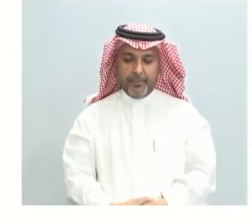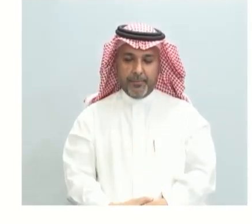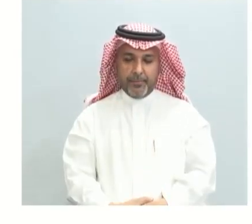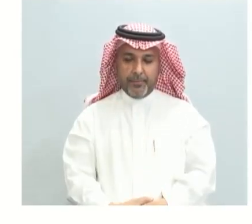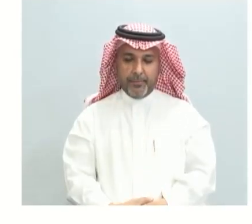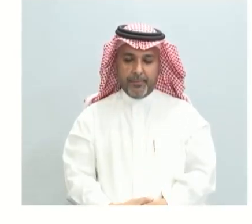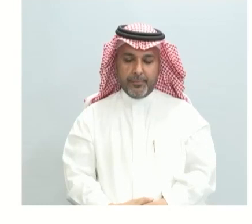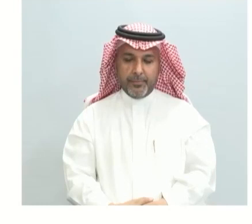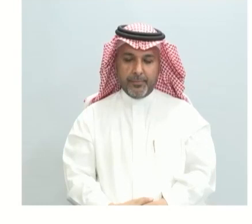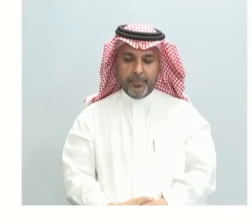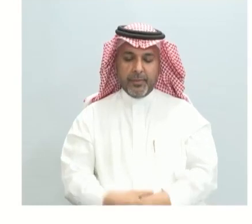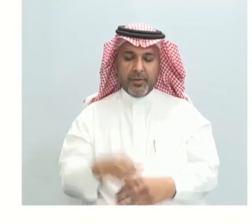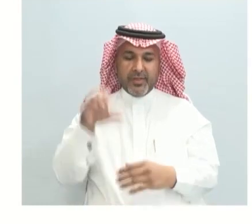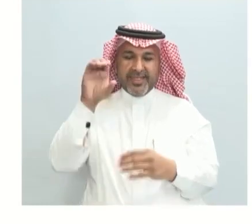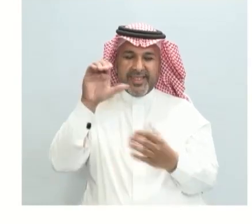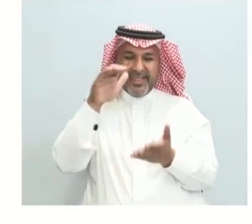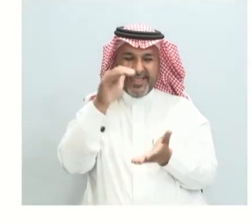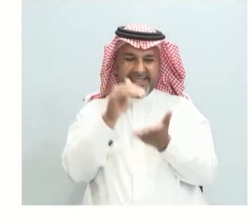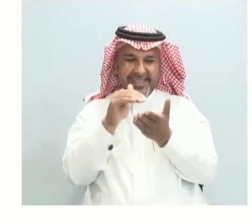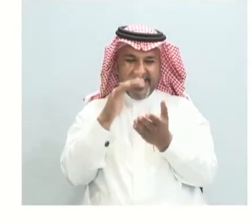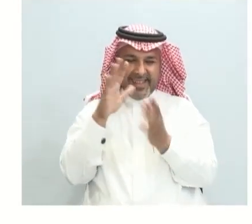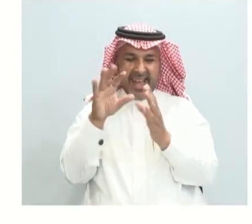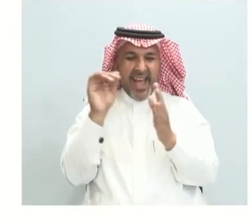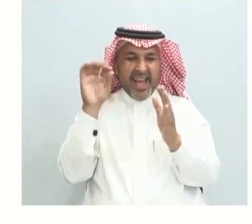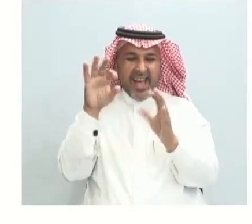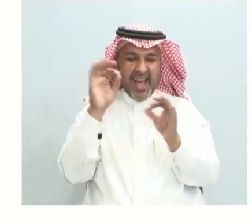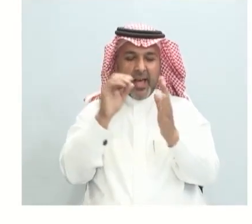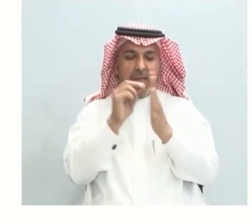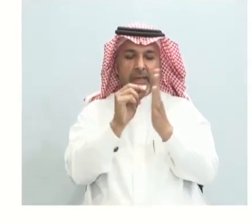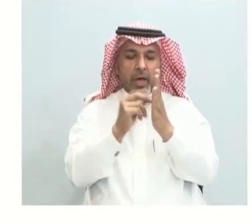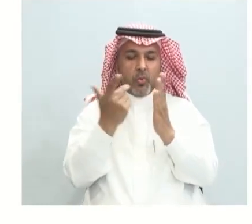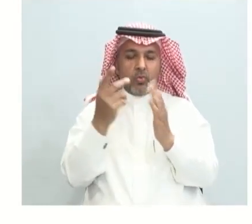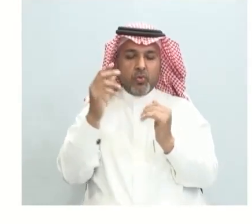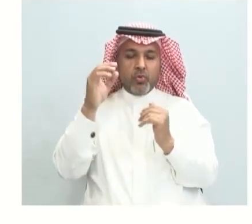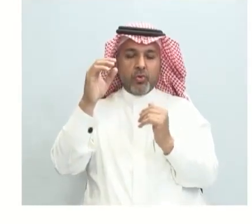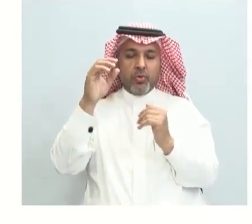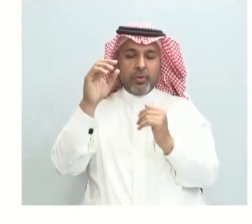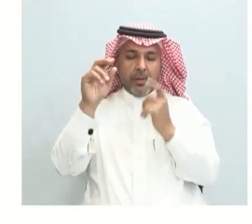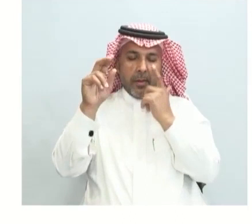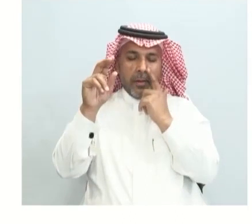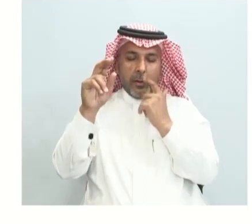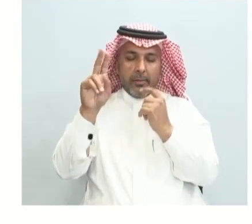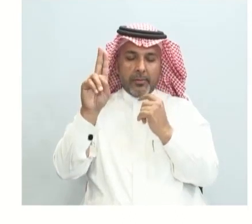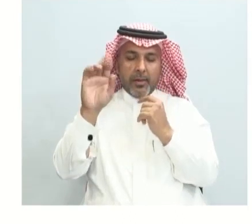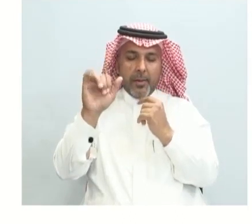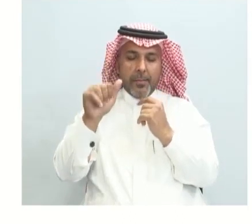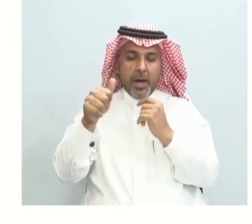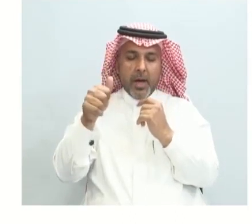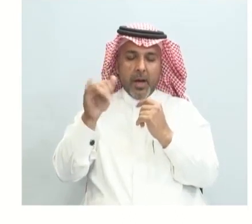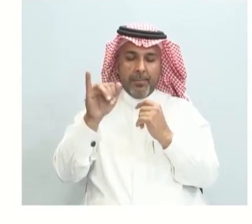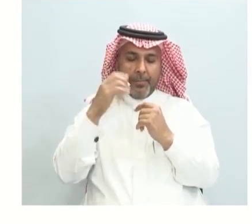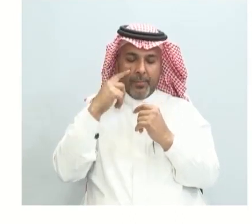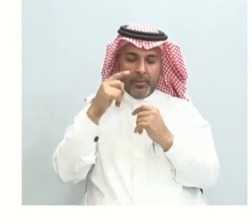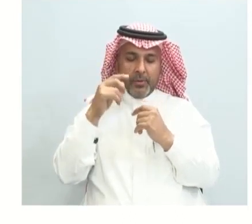السي هي الزاويه الصغيره اللي هو نبدا بالزاويه الصغيره او نبدا بالزاويه الاصغر يعني هي مش صغيره هي الوسطى